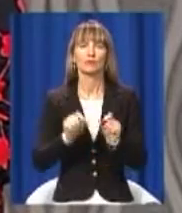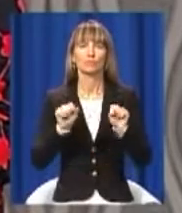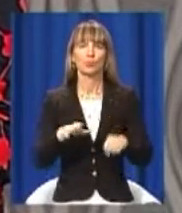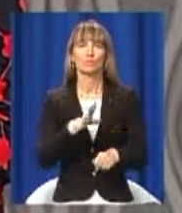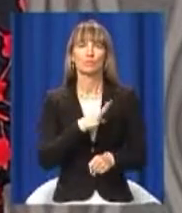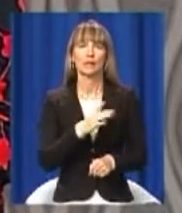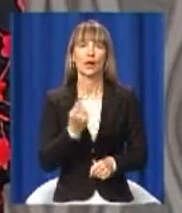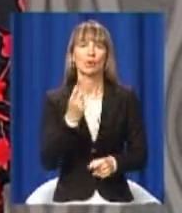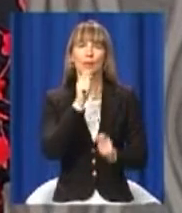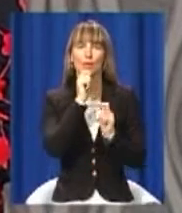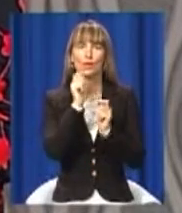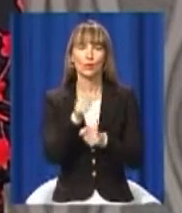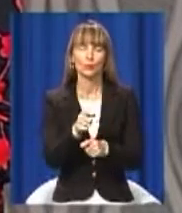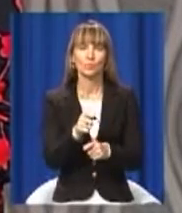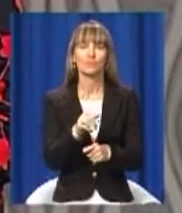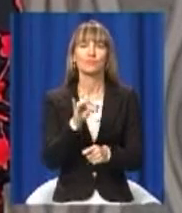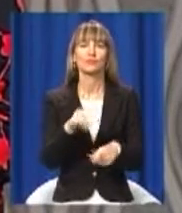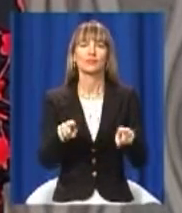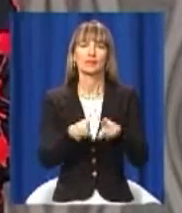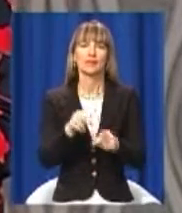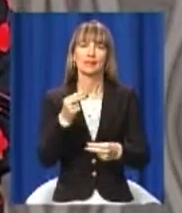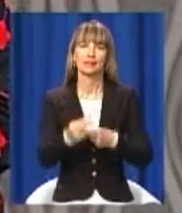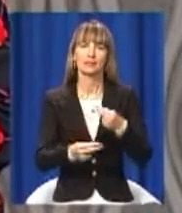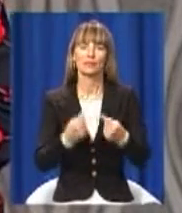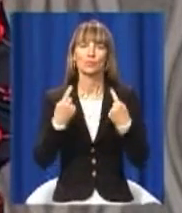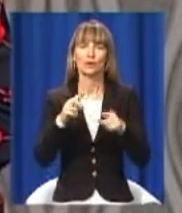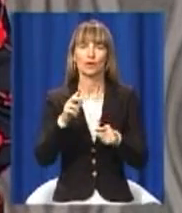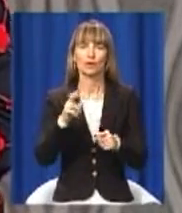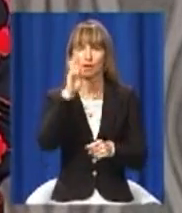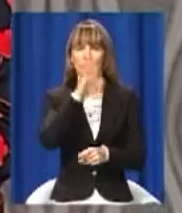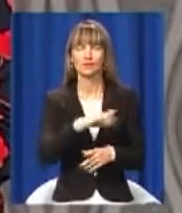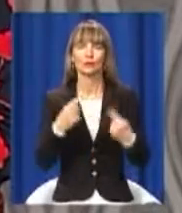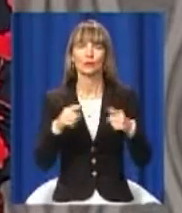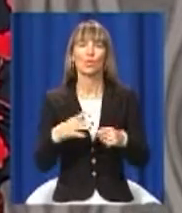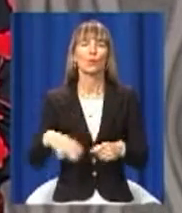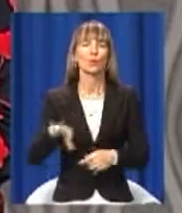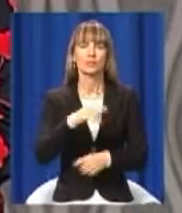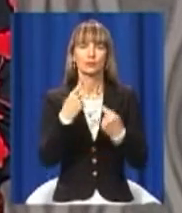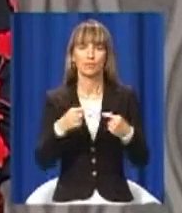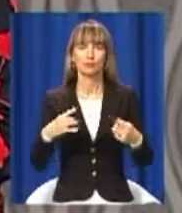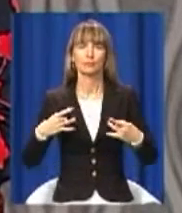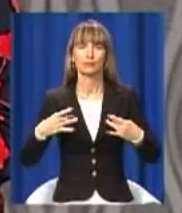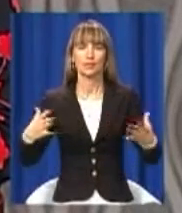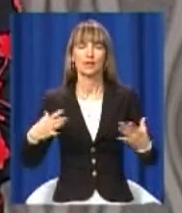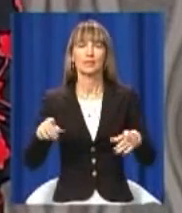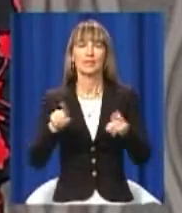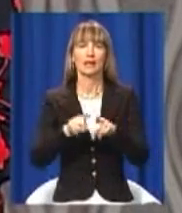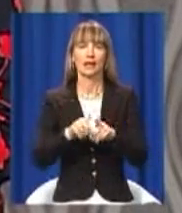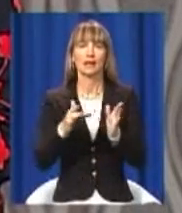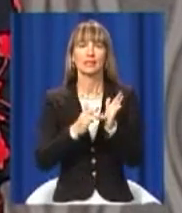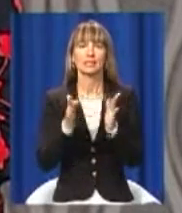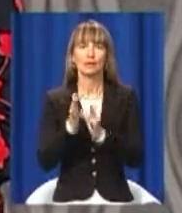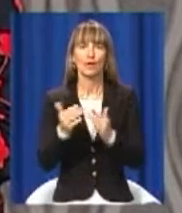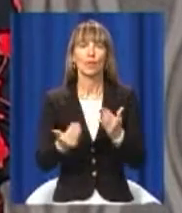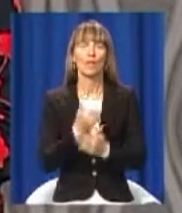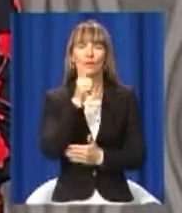бути як одні подарунки, там, такими більш традиційними, в інших країнах інші, ну, у всіх по-різному. Святкується таке Різдво,